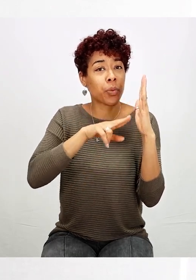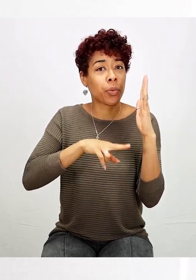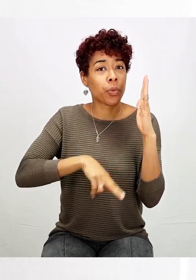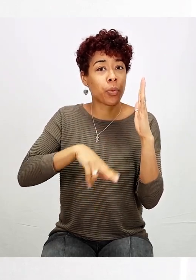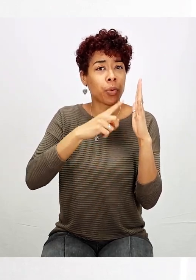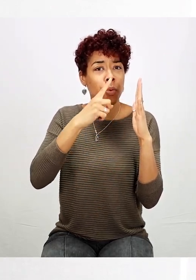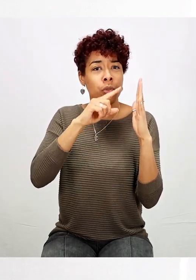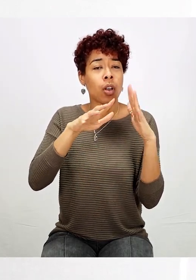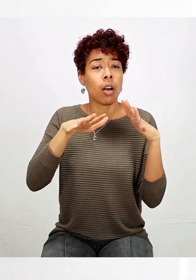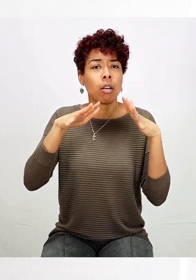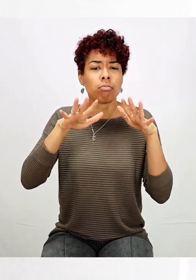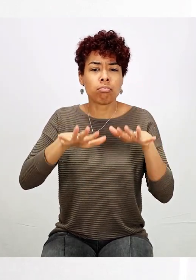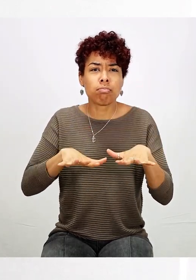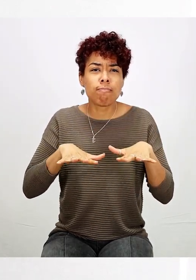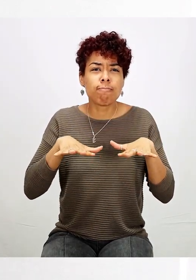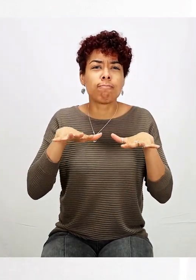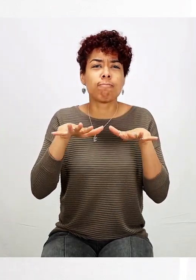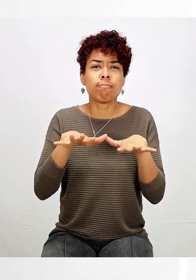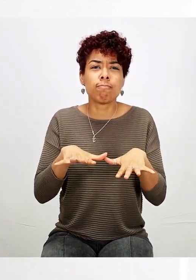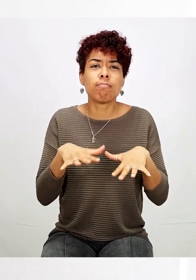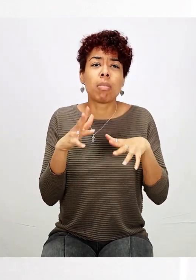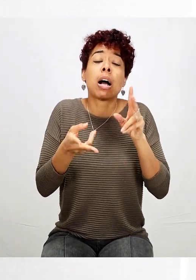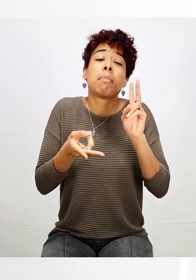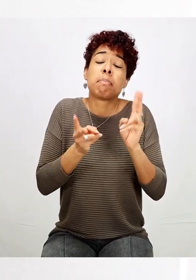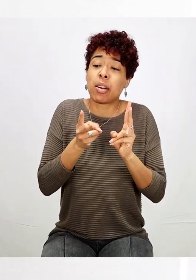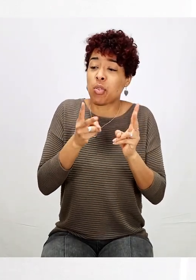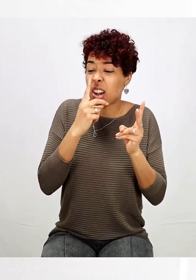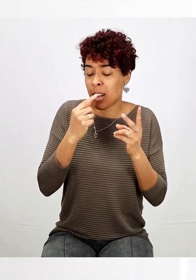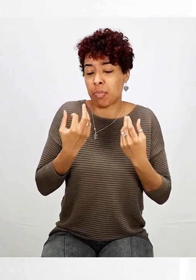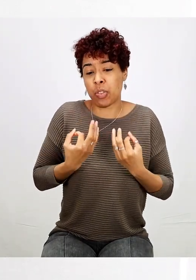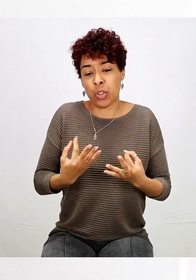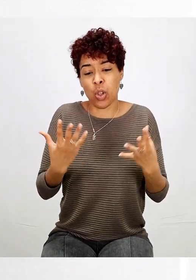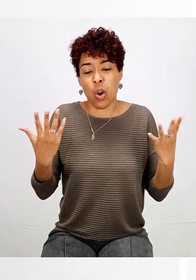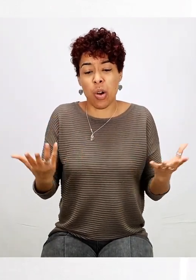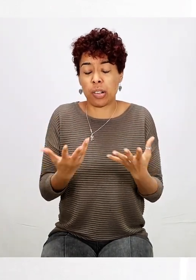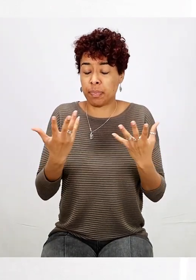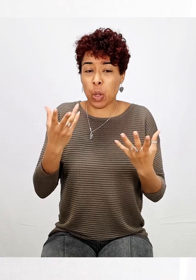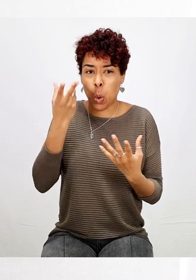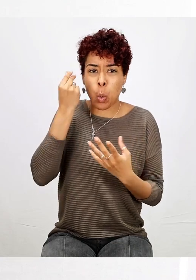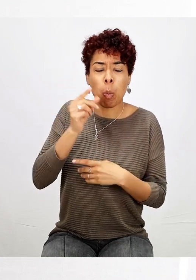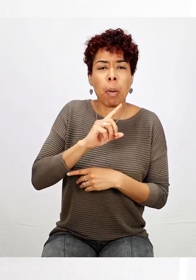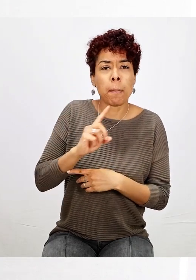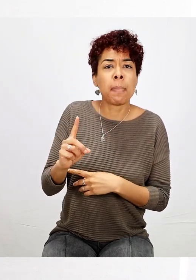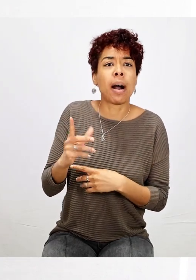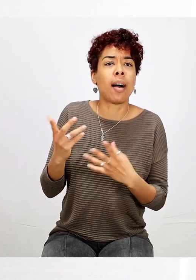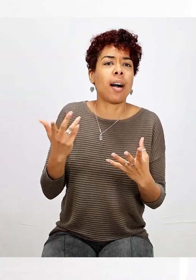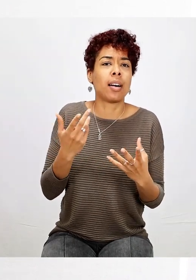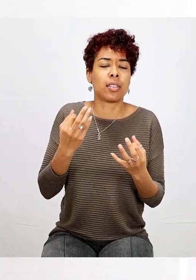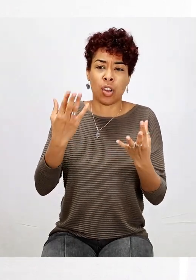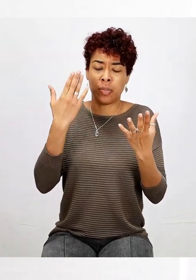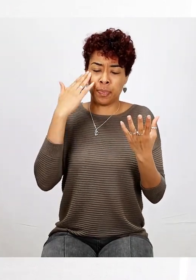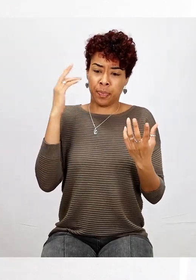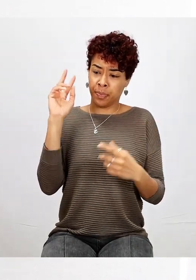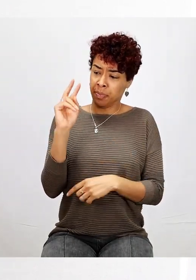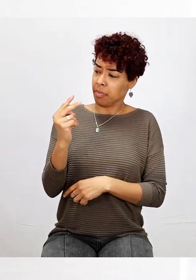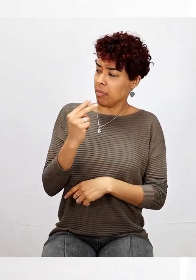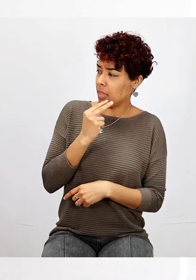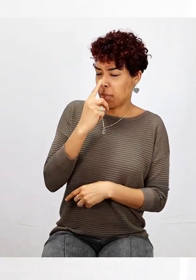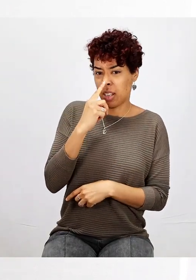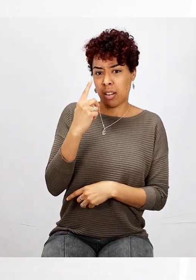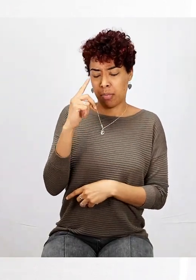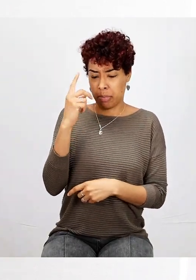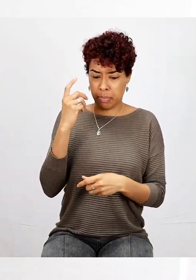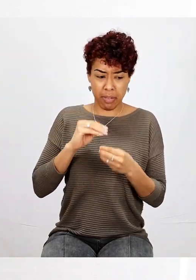chose qui est en train de se passer. Et parfois, c'est nos temps un peu à nous, eh bien, des temps d'incompréhension. Peut-être tu passes par un temps comme ça où tu es dans une remise